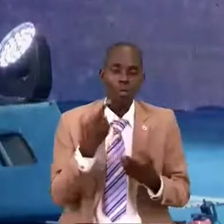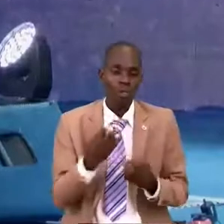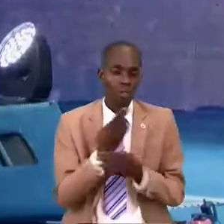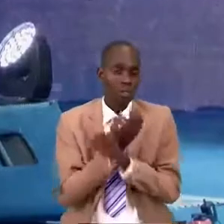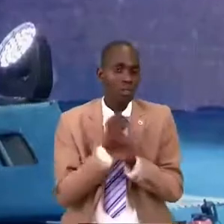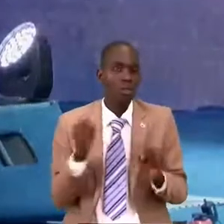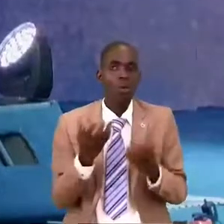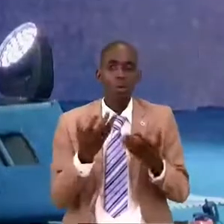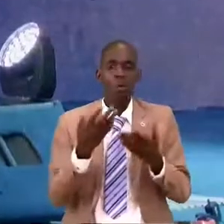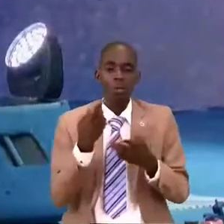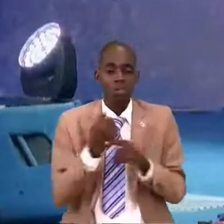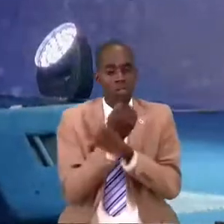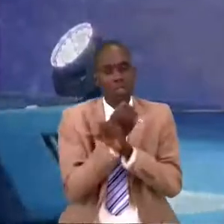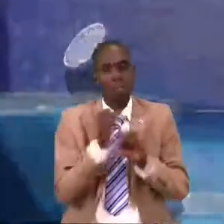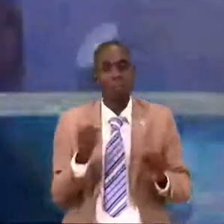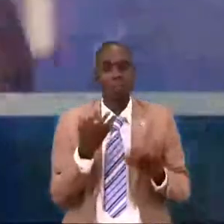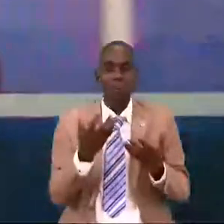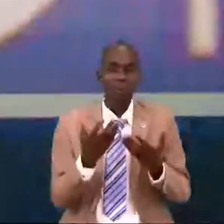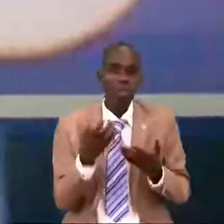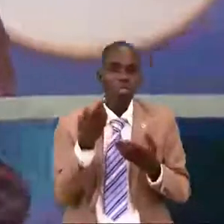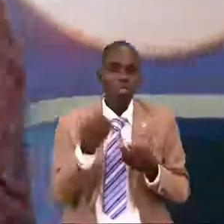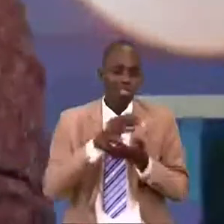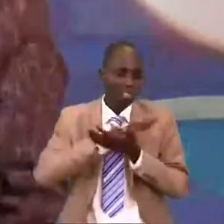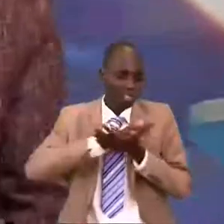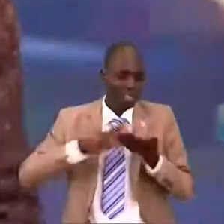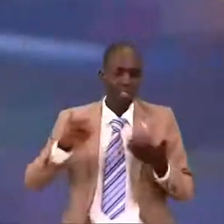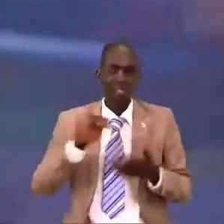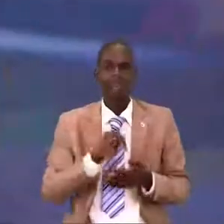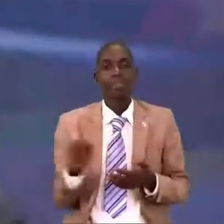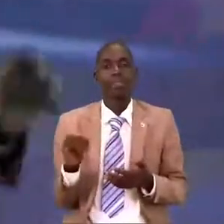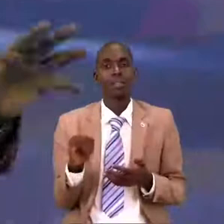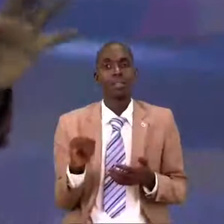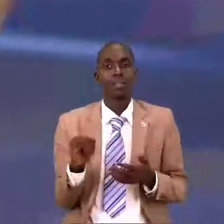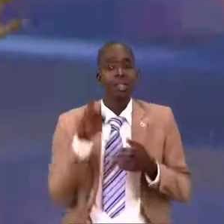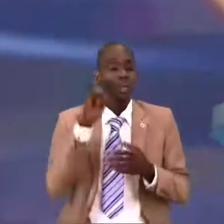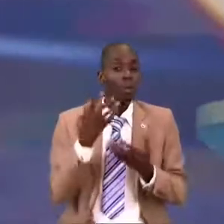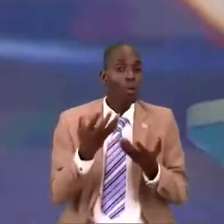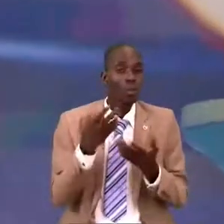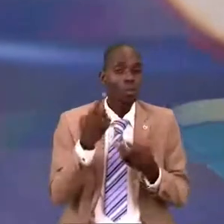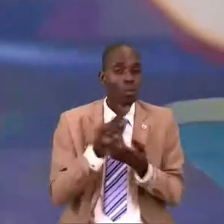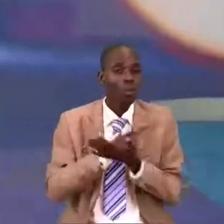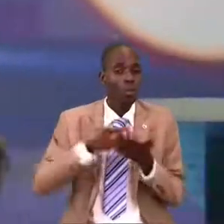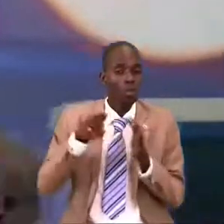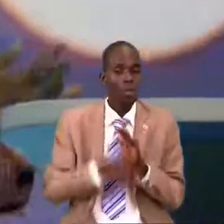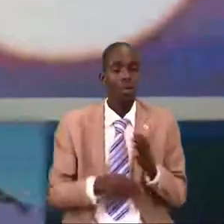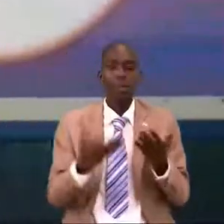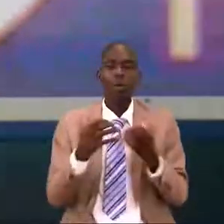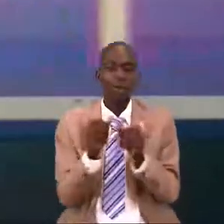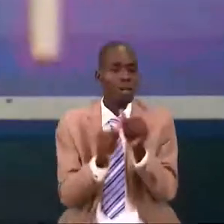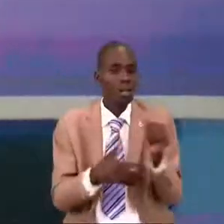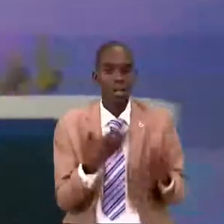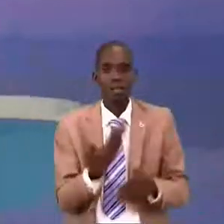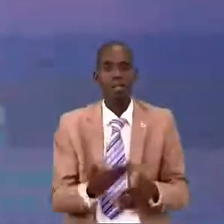il veut la sainteté, il veut que tout ce qui est à l'intérieur, c'est pourquoi quand